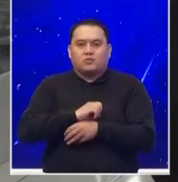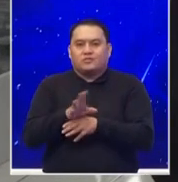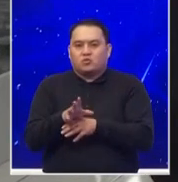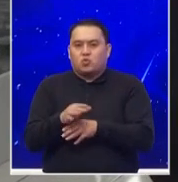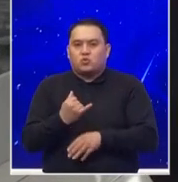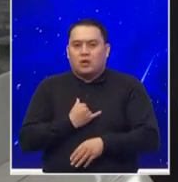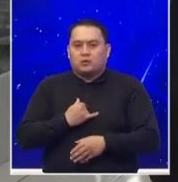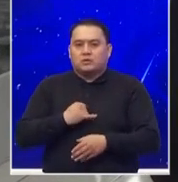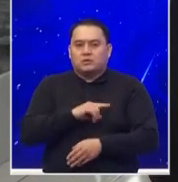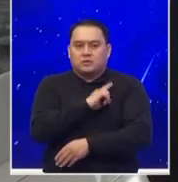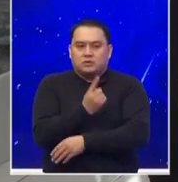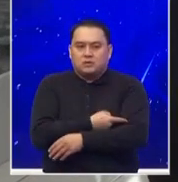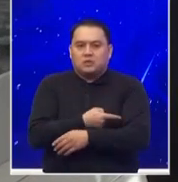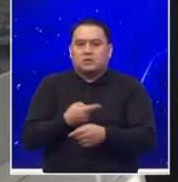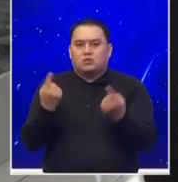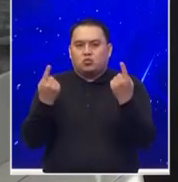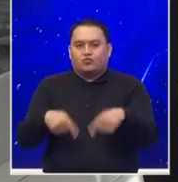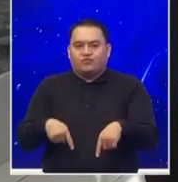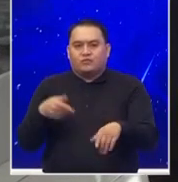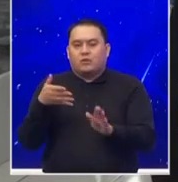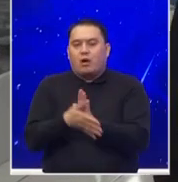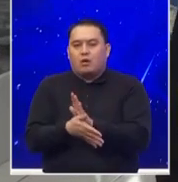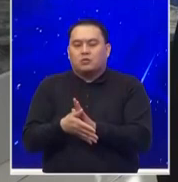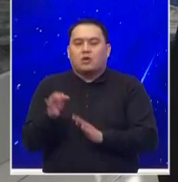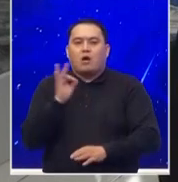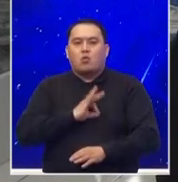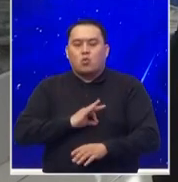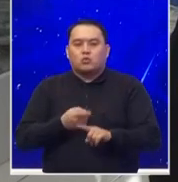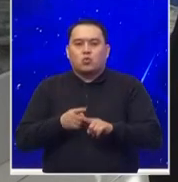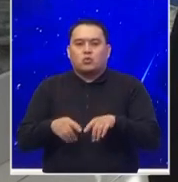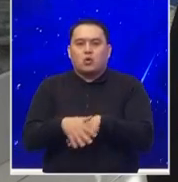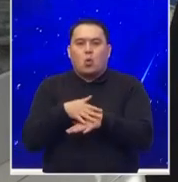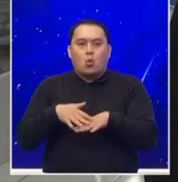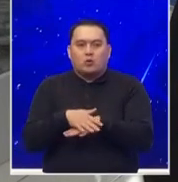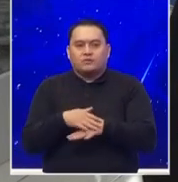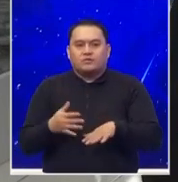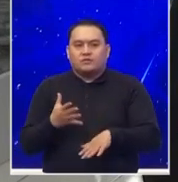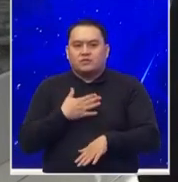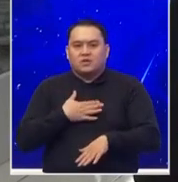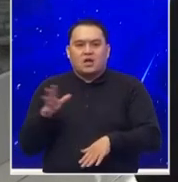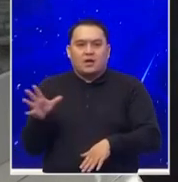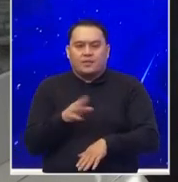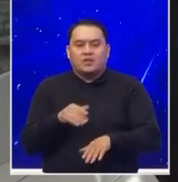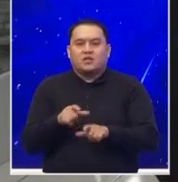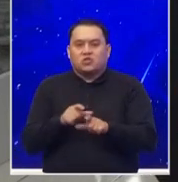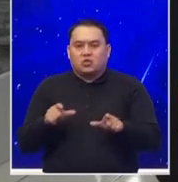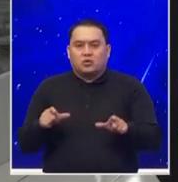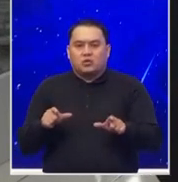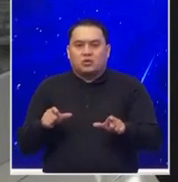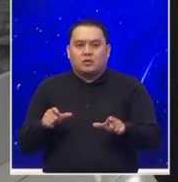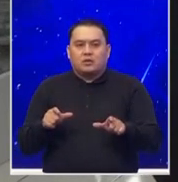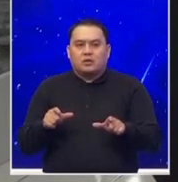сильно упали доходы, потому что доходы упали у людей в целом, у нашей клиентуры.